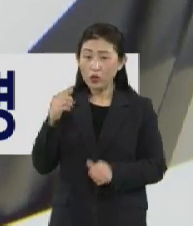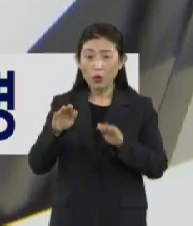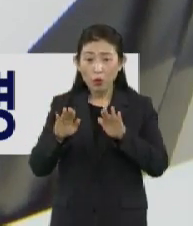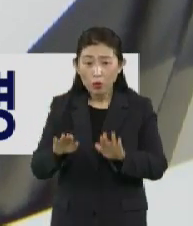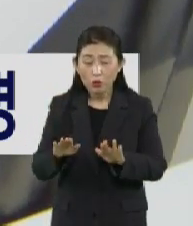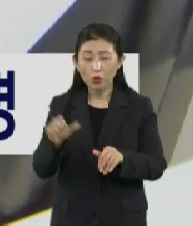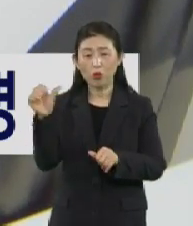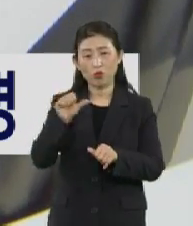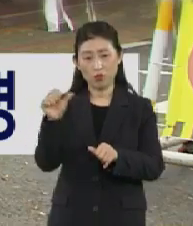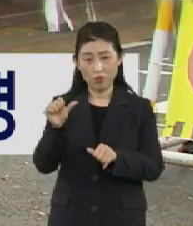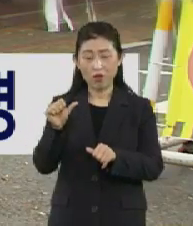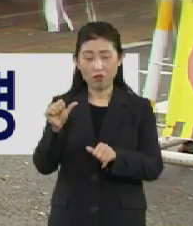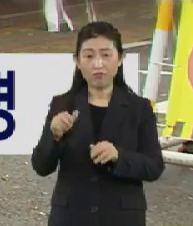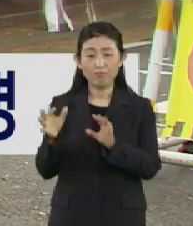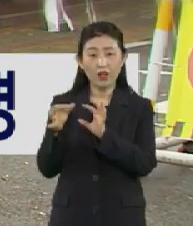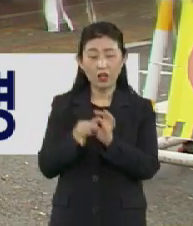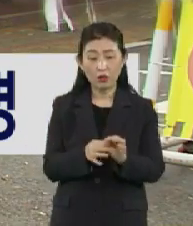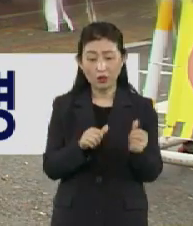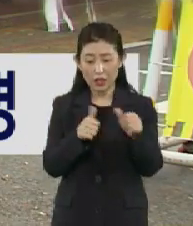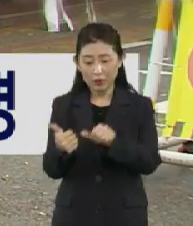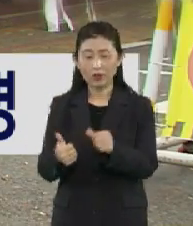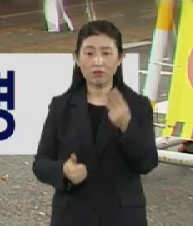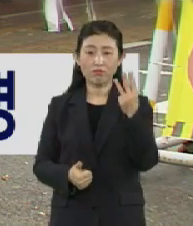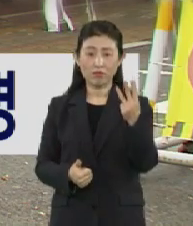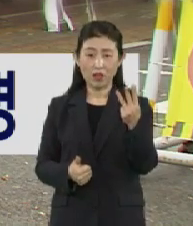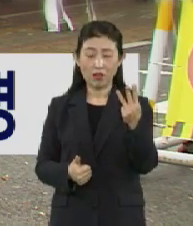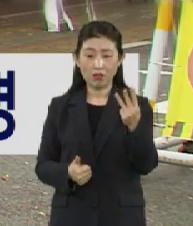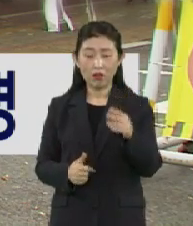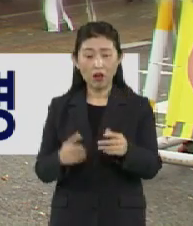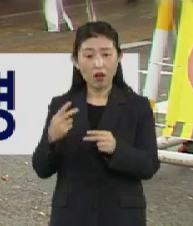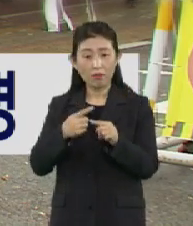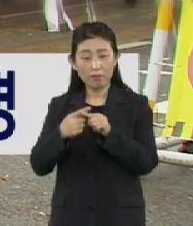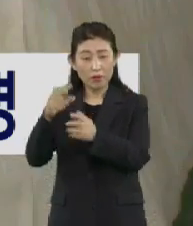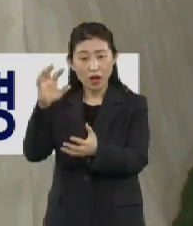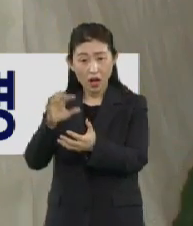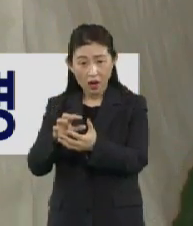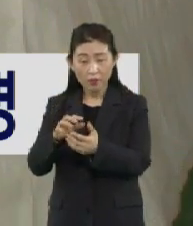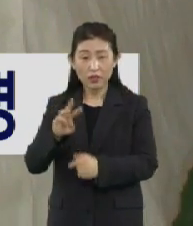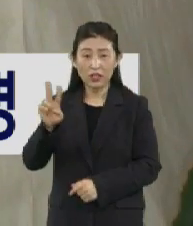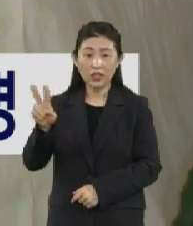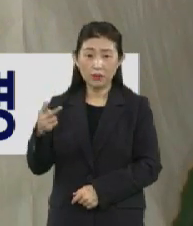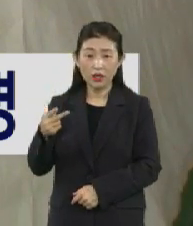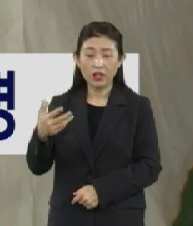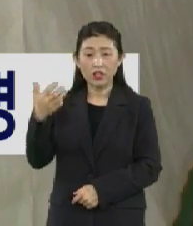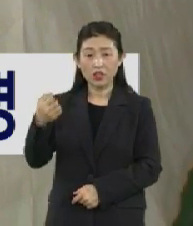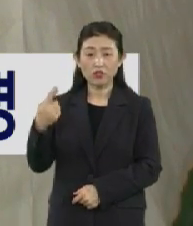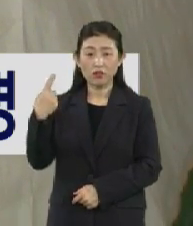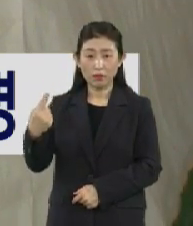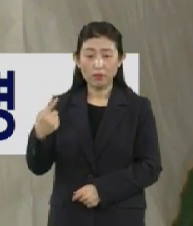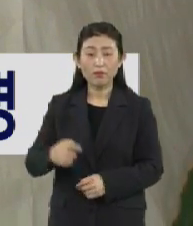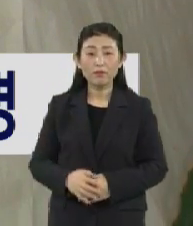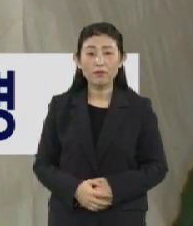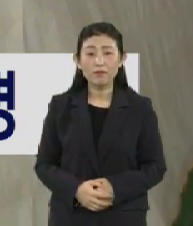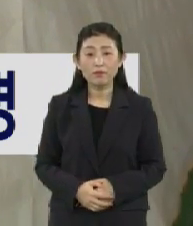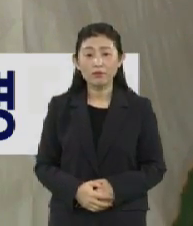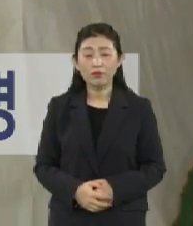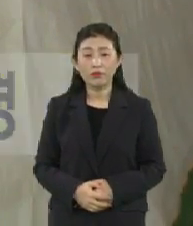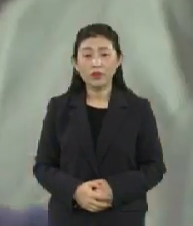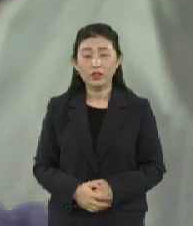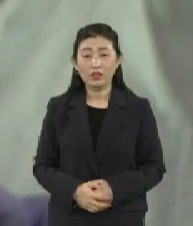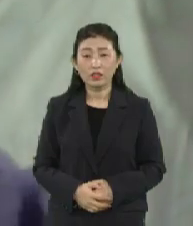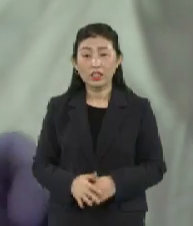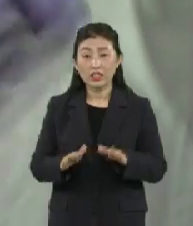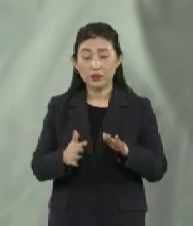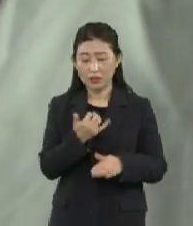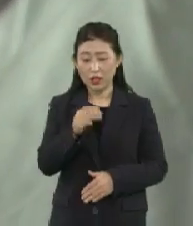이어 5000명 때 를 기록했고 사망자도 제명이 추가되 누적 사망자는 200 에 준한 명으로 늘었습니다 천명